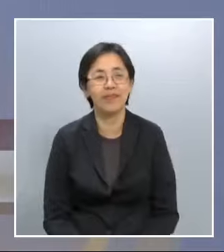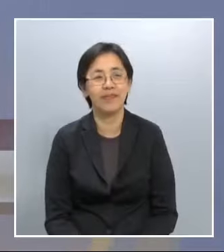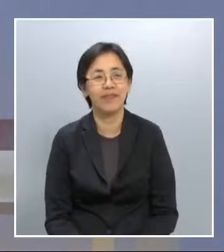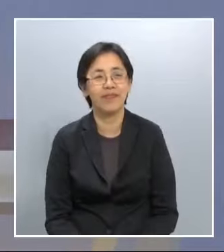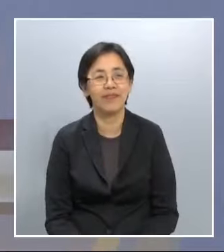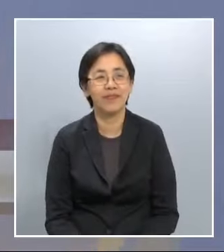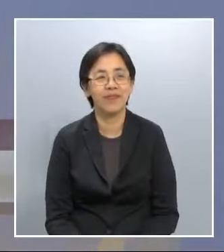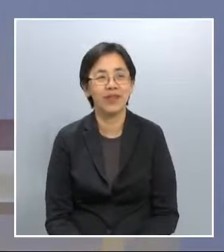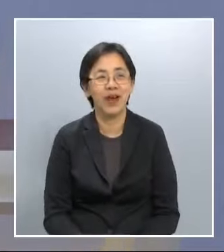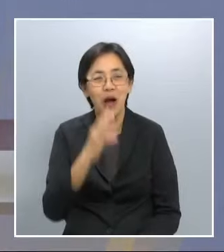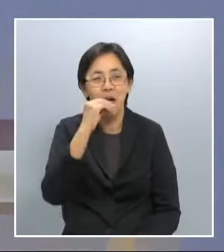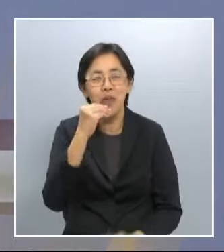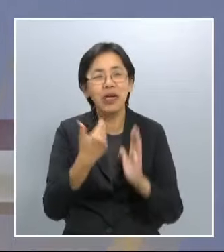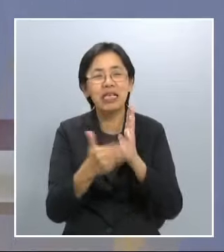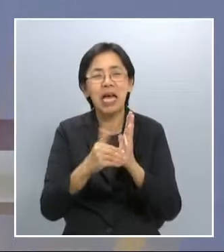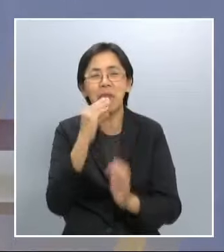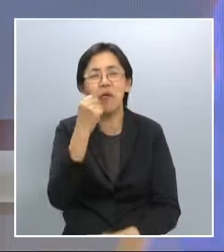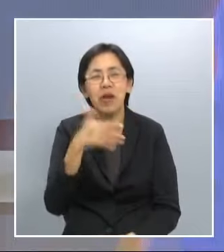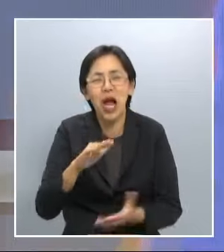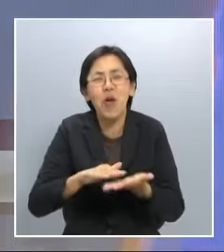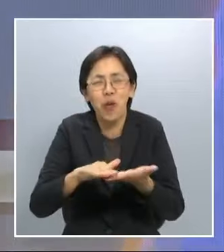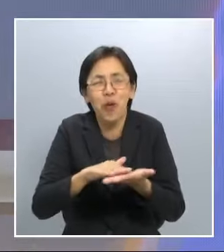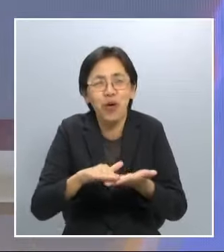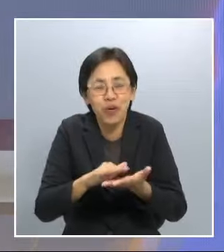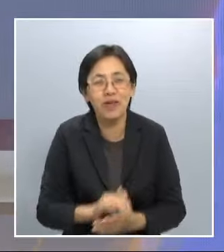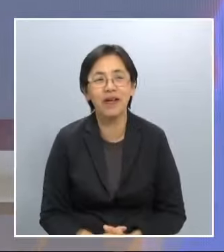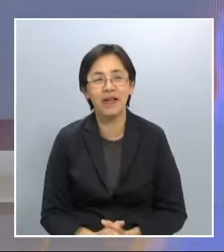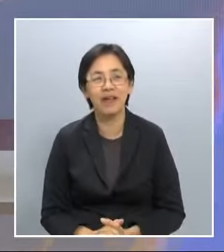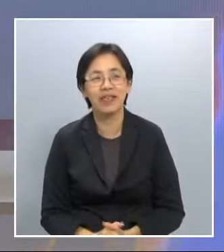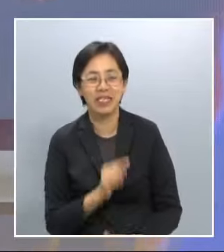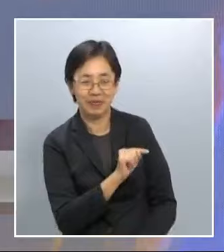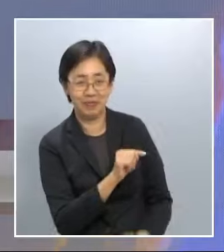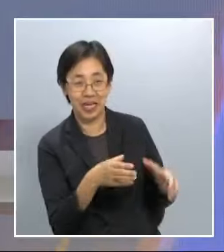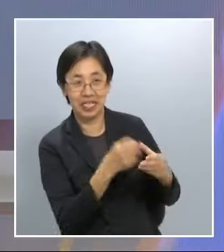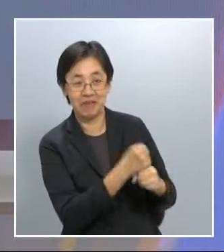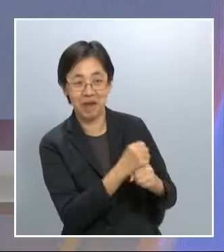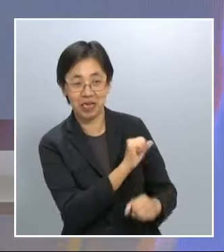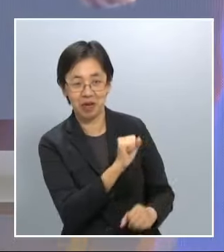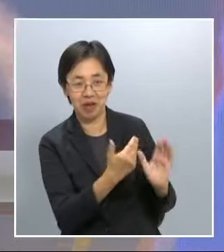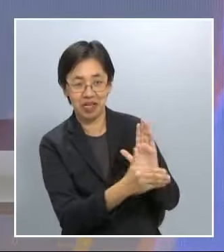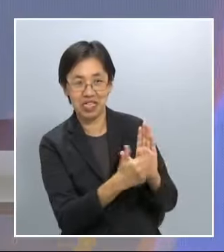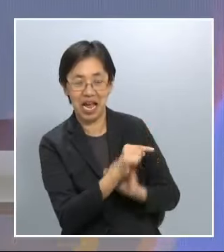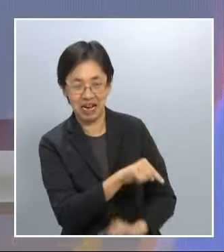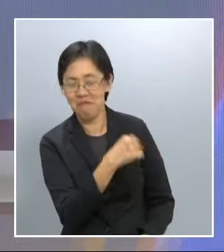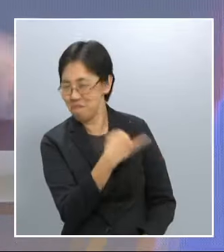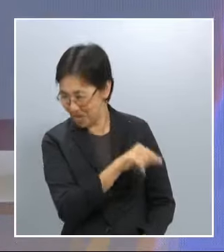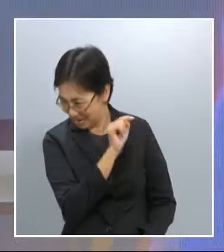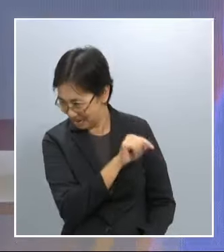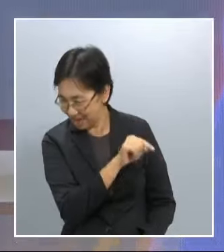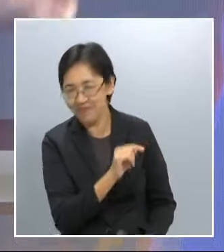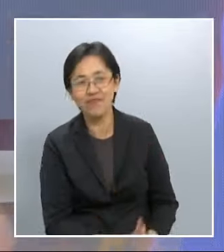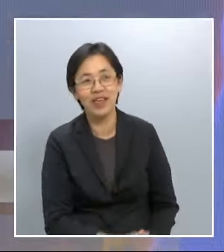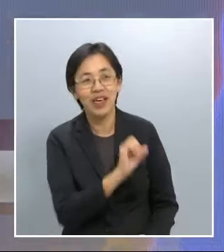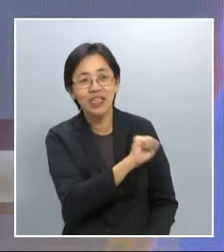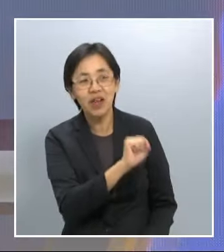ว่าอีสานยังบ่ได้ต้องขออภัยด้วยอันนี้ต้องโทษทีมงานสสอีสานอยู่แถวเนี้ยเป็นสส